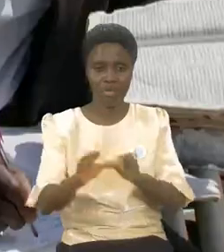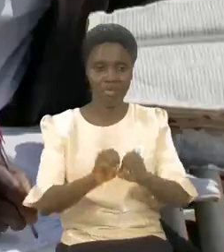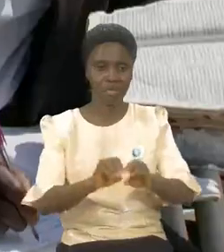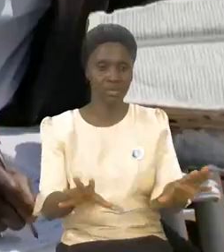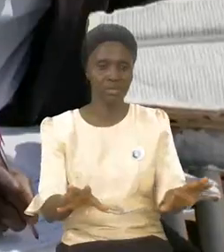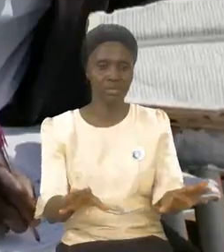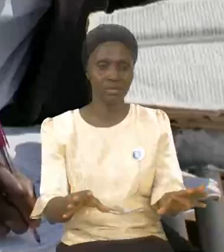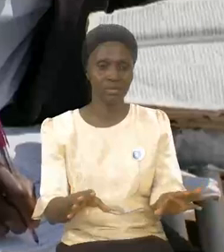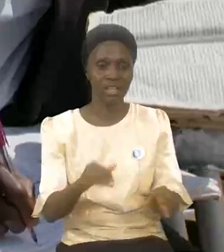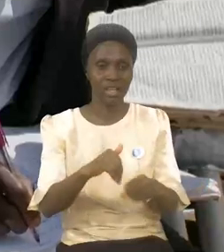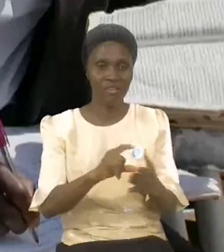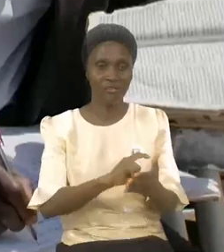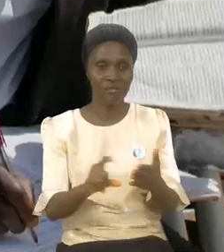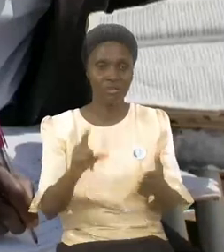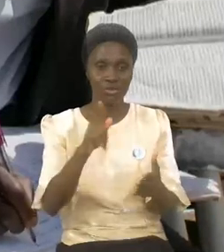Verset 24.